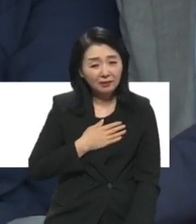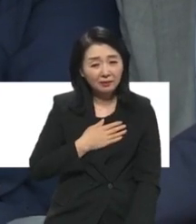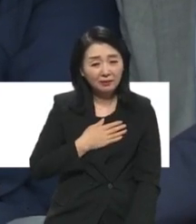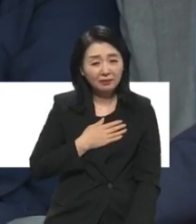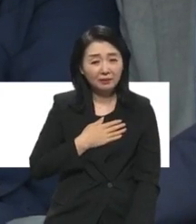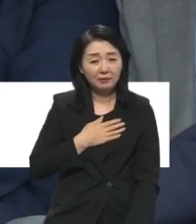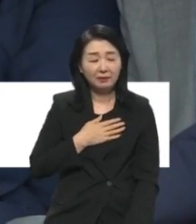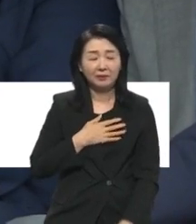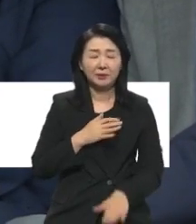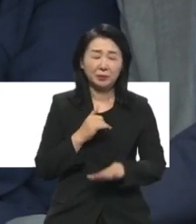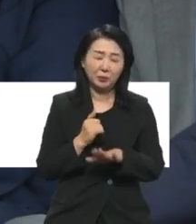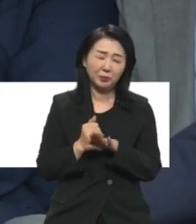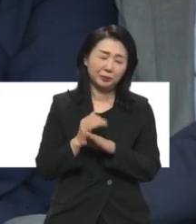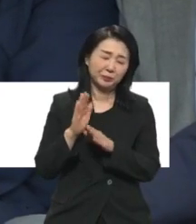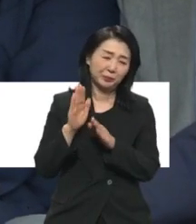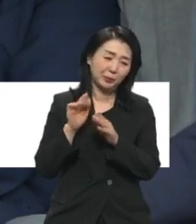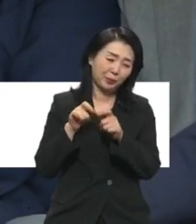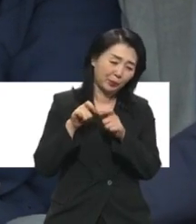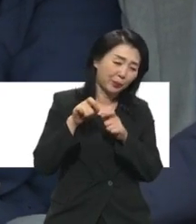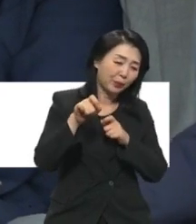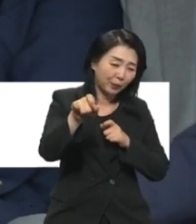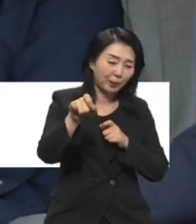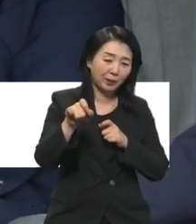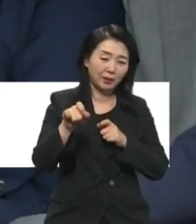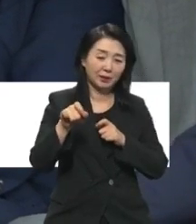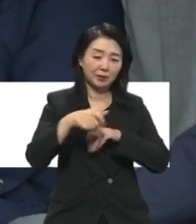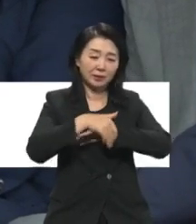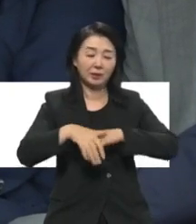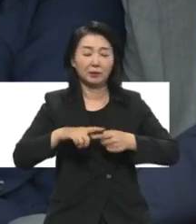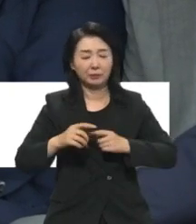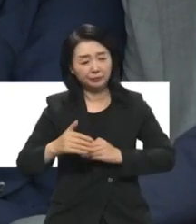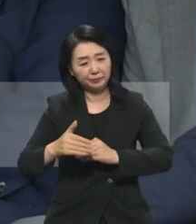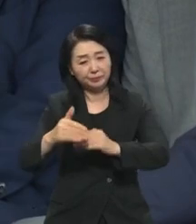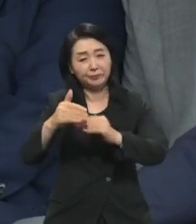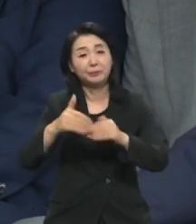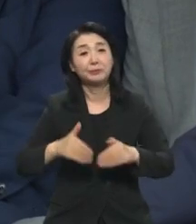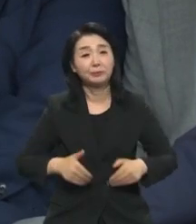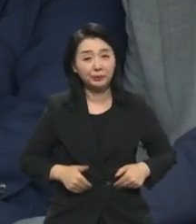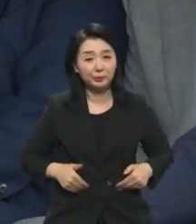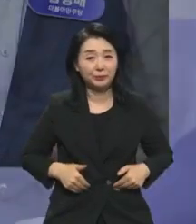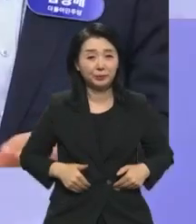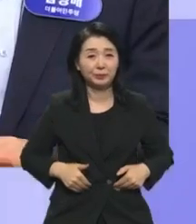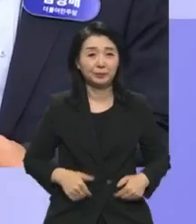중장기 호흡을 가지고 나가야 될 문제이기 때문에